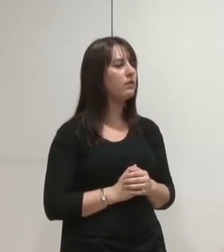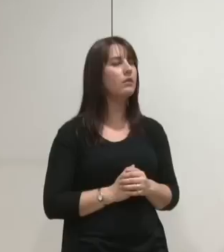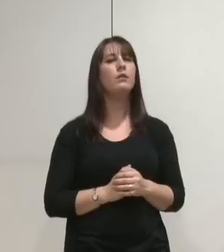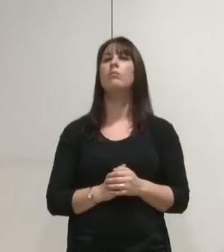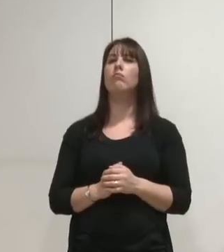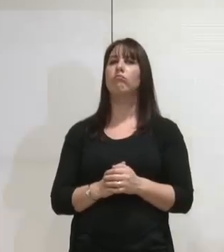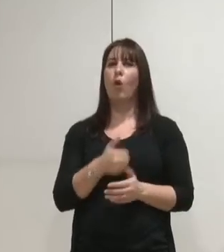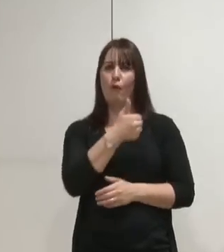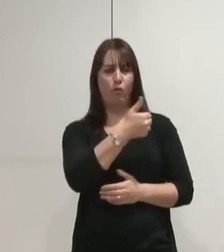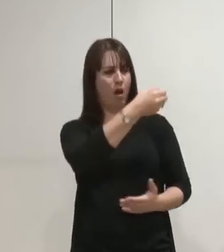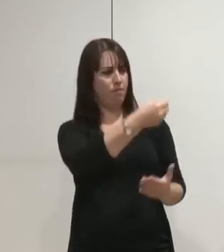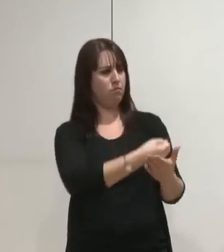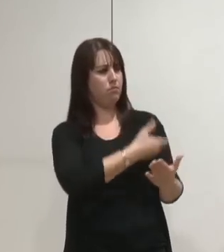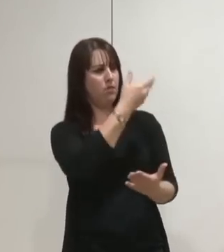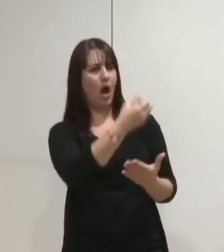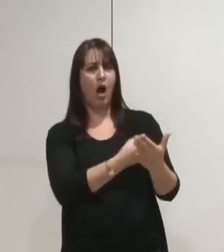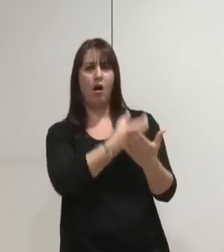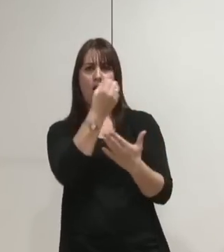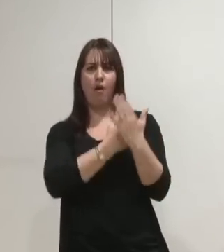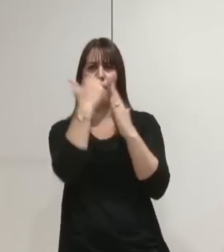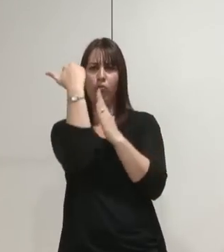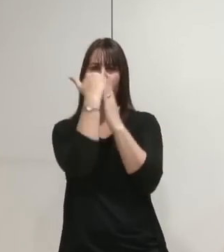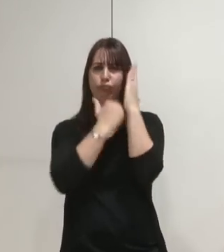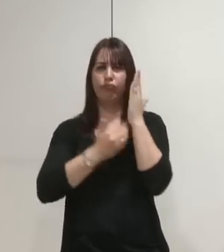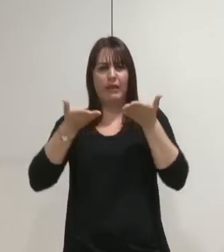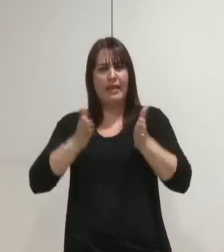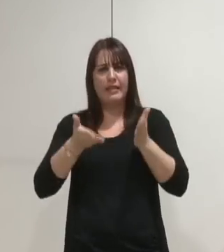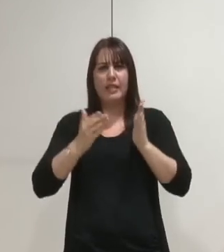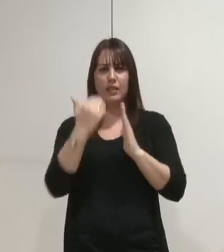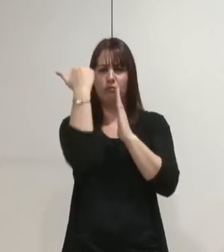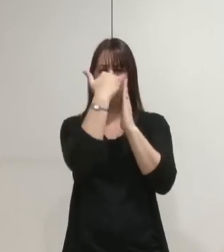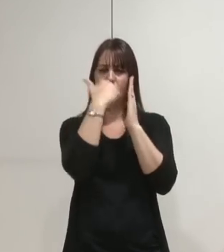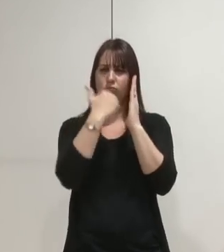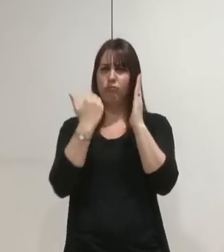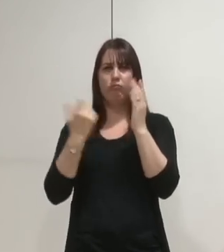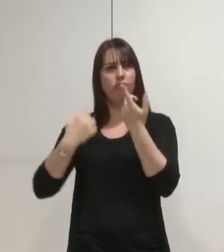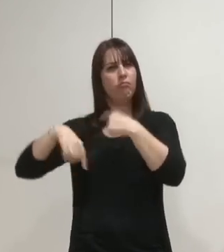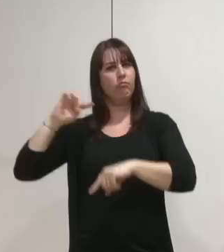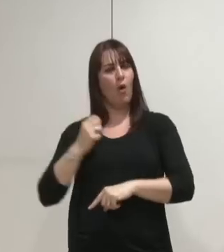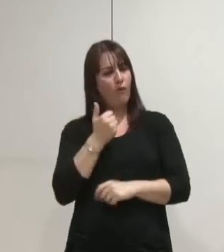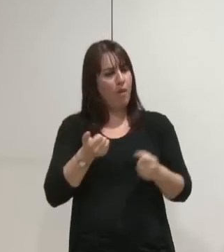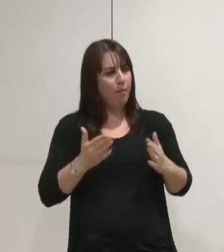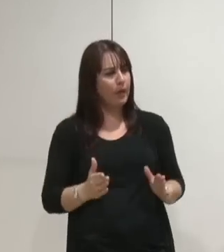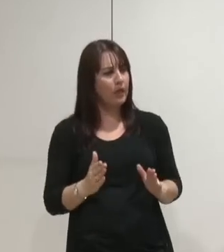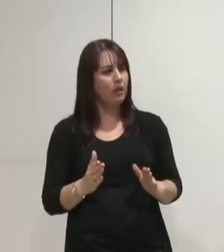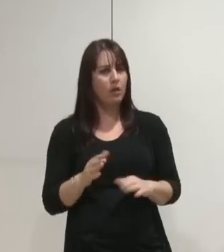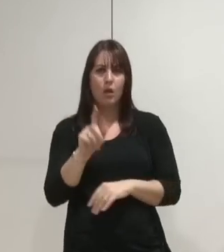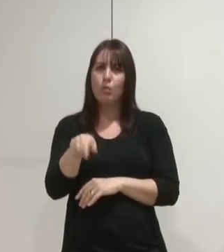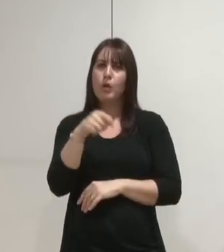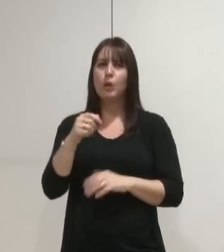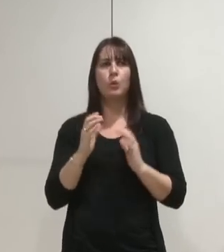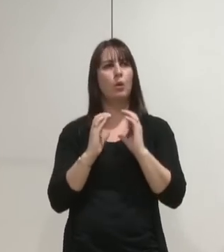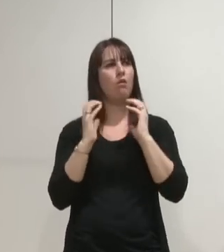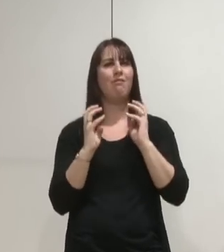nous informez d'un certain nombre de décision que vous avez prise en vertu des délégations que le conseil